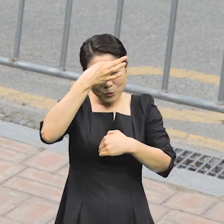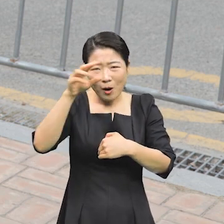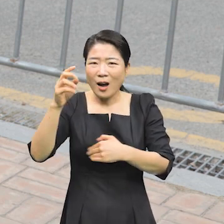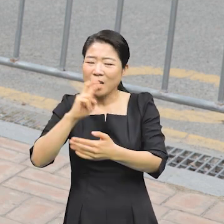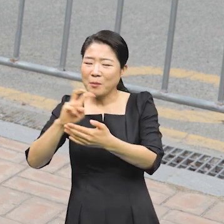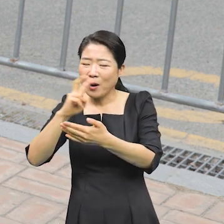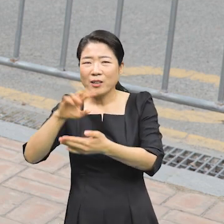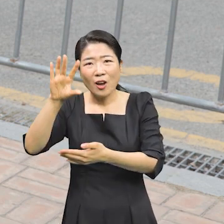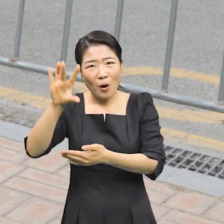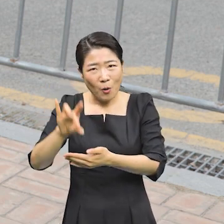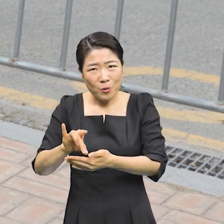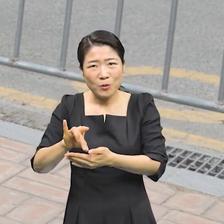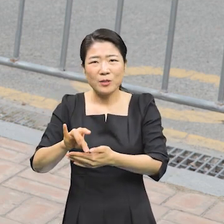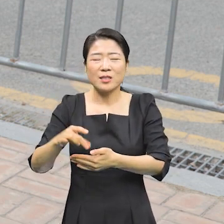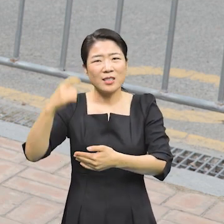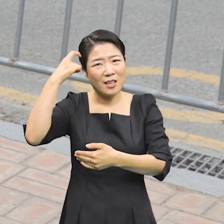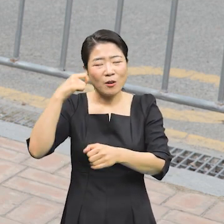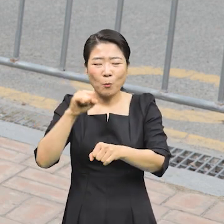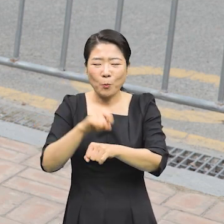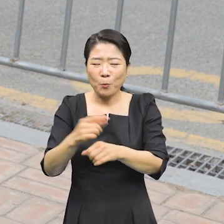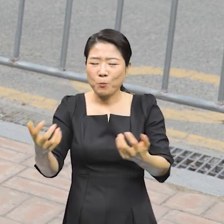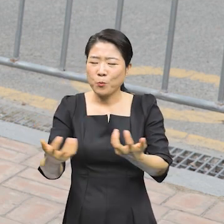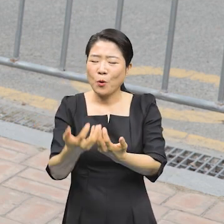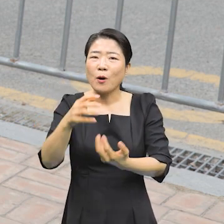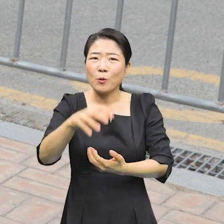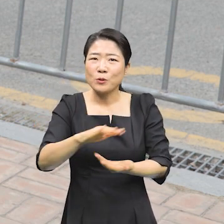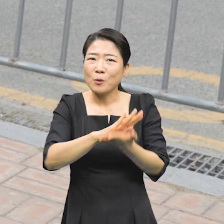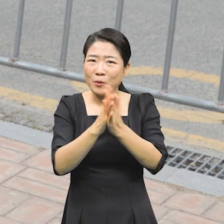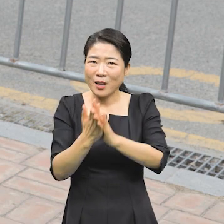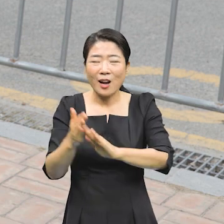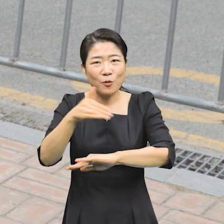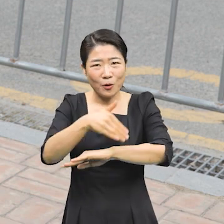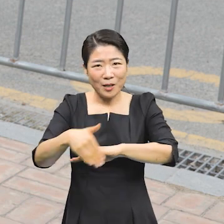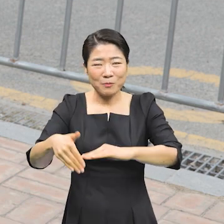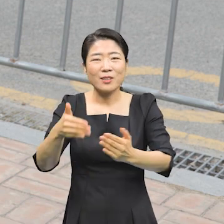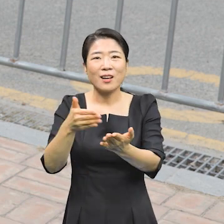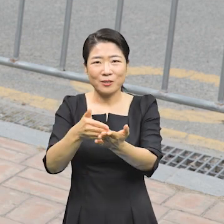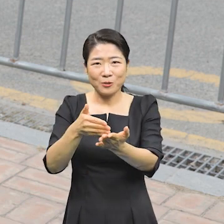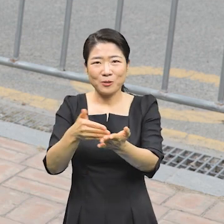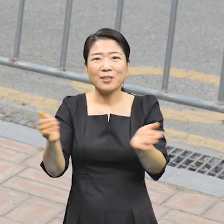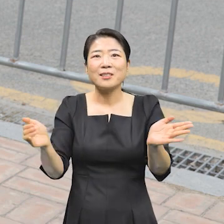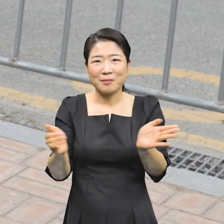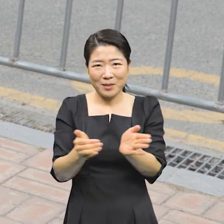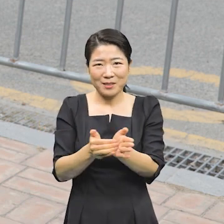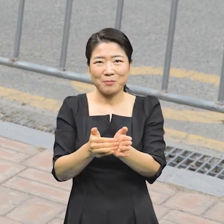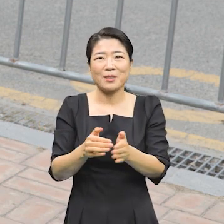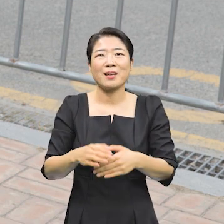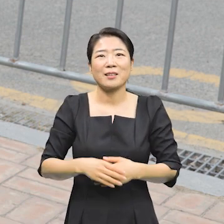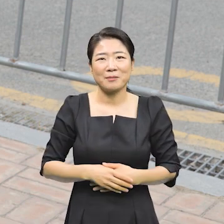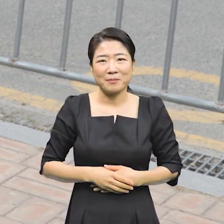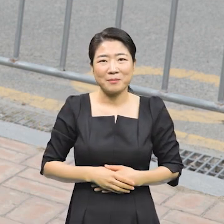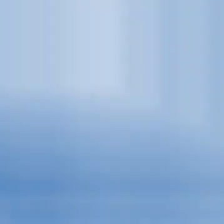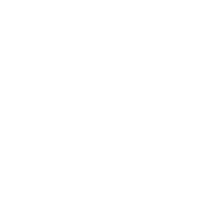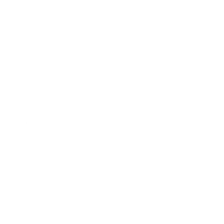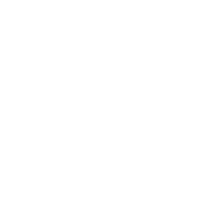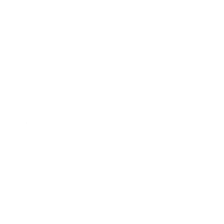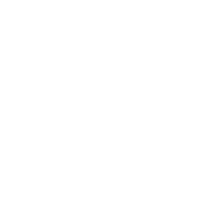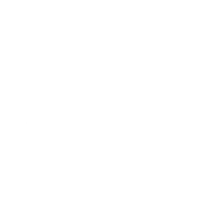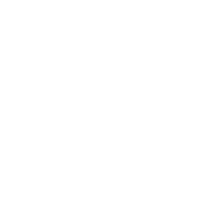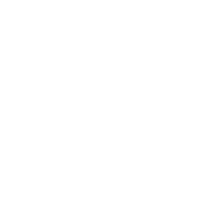어우러진 감성충전 1번지로 탈바꿈할 계획입니다. 내리 빛나는 기회도시에서 헬로 광주 김민혜입니다.